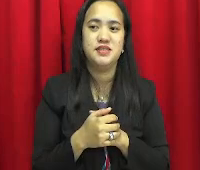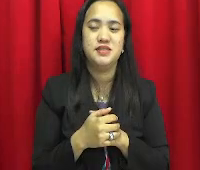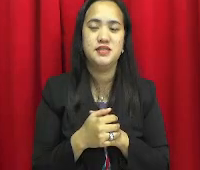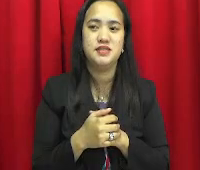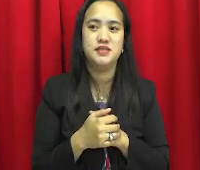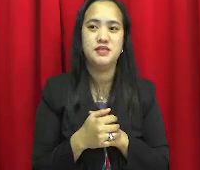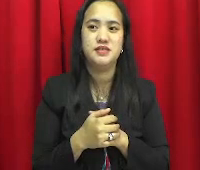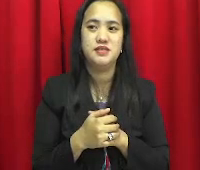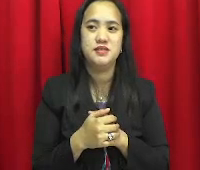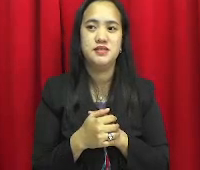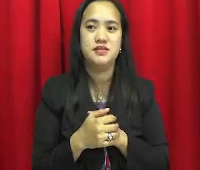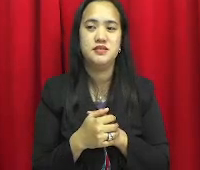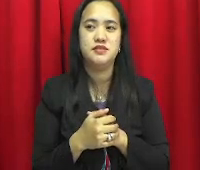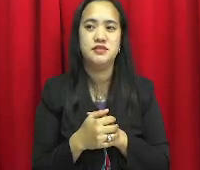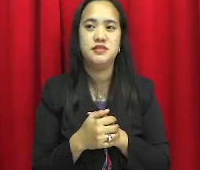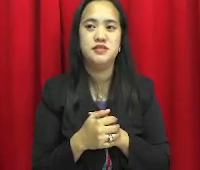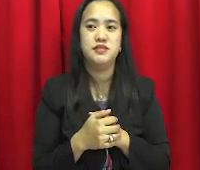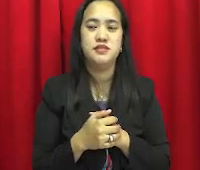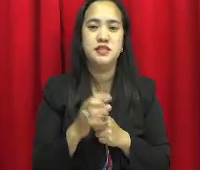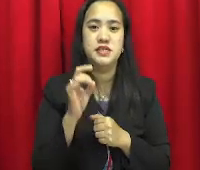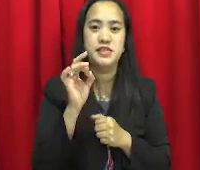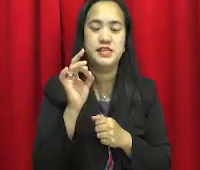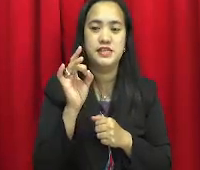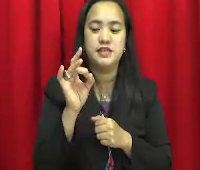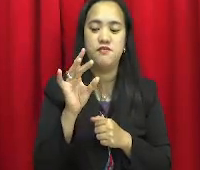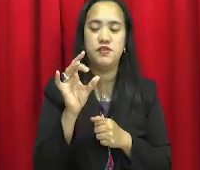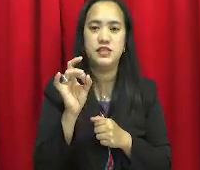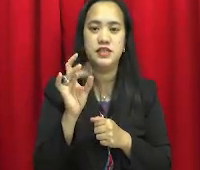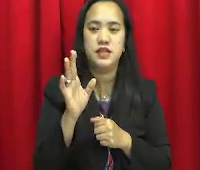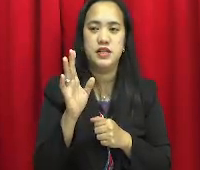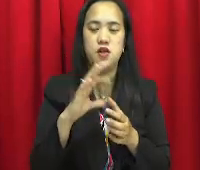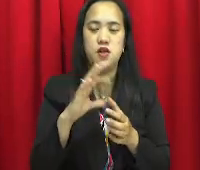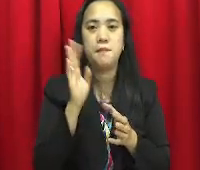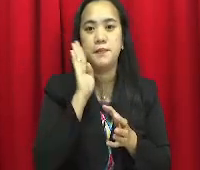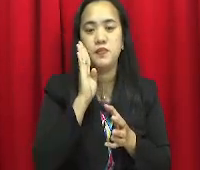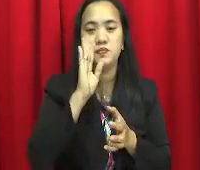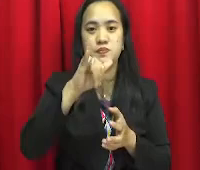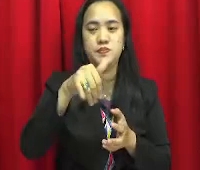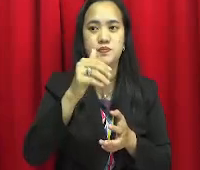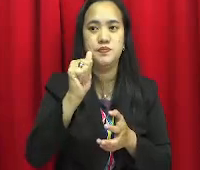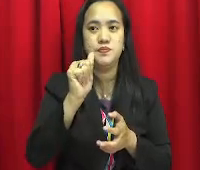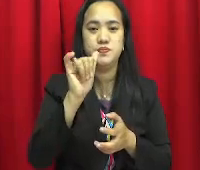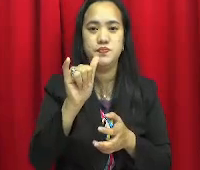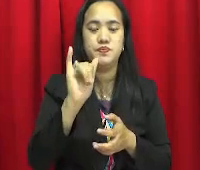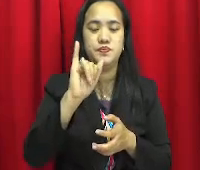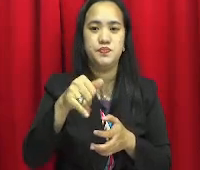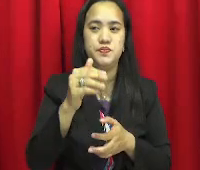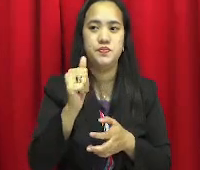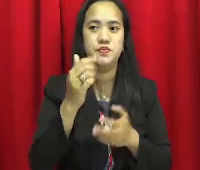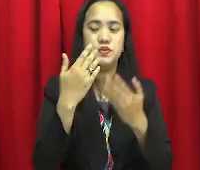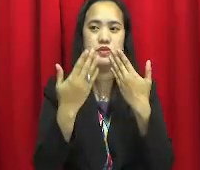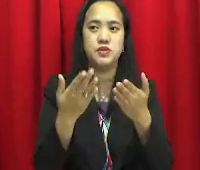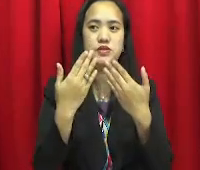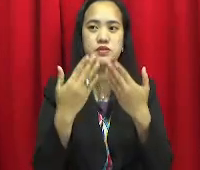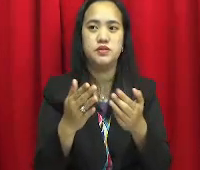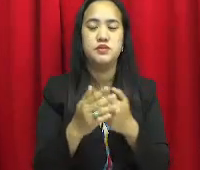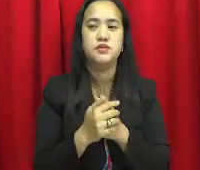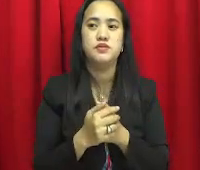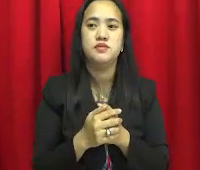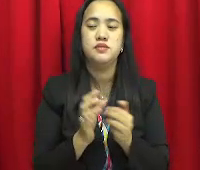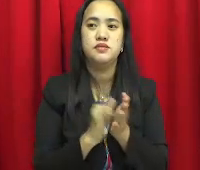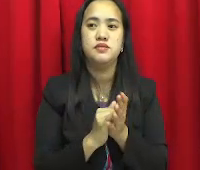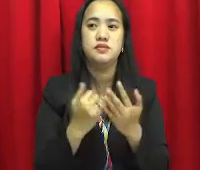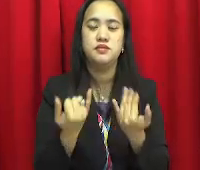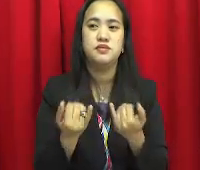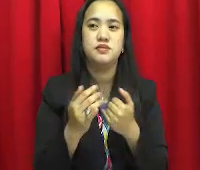is 17. Oh, grabe. Yeah. Wow. 2 years kami after nag-baby. So, thank you so much, my loves, for being... Tsaka talagang timing yung topic